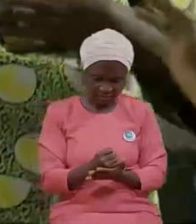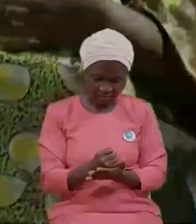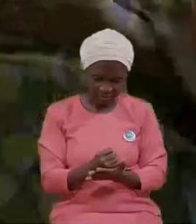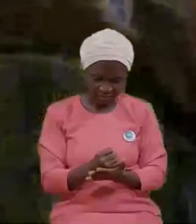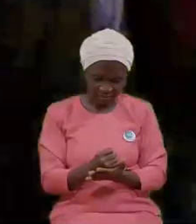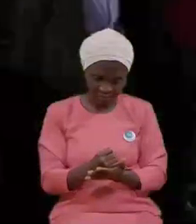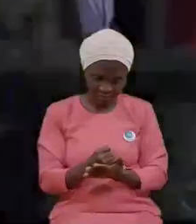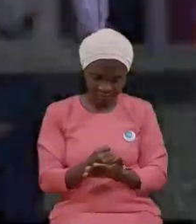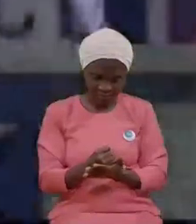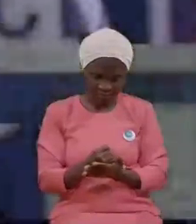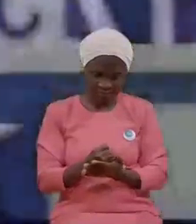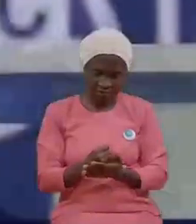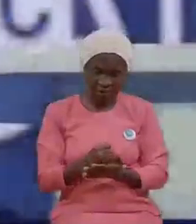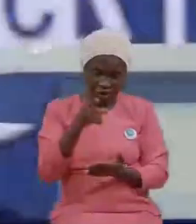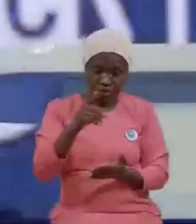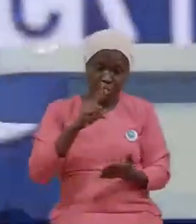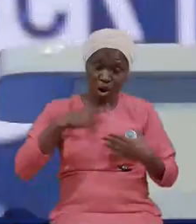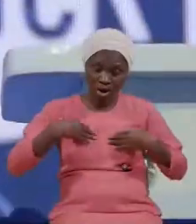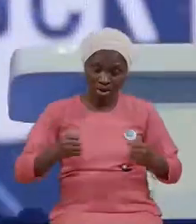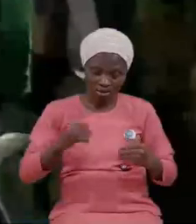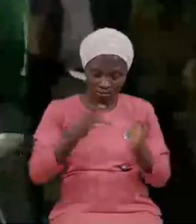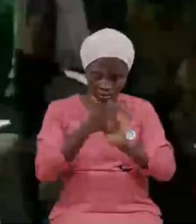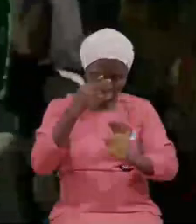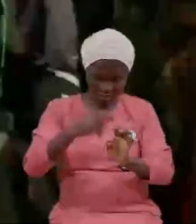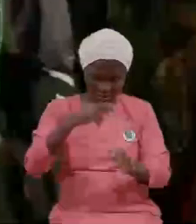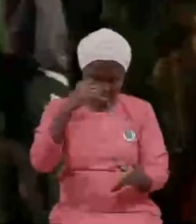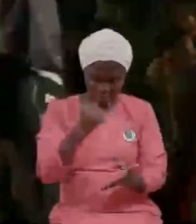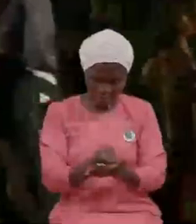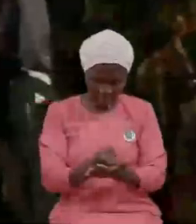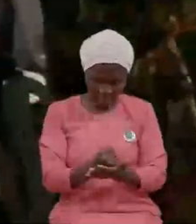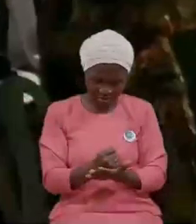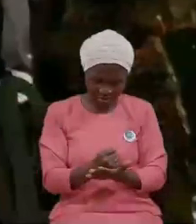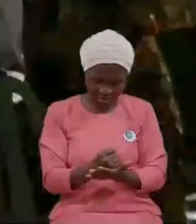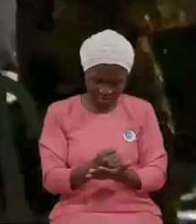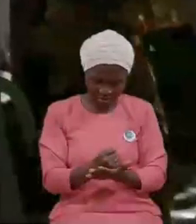Guéris, vous êtes guéris au nom de Jésus.